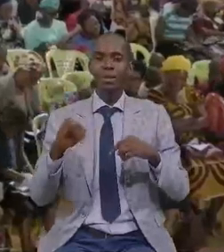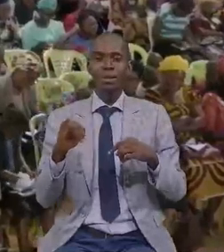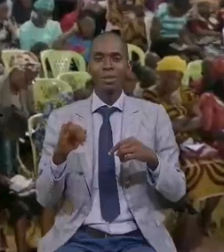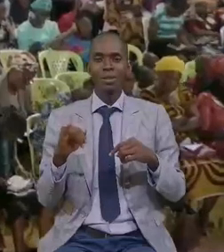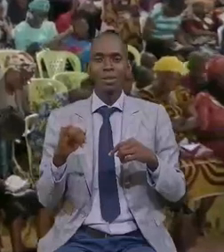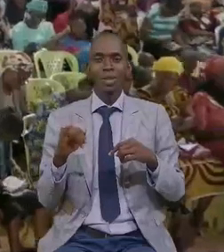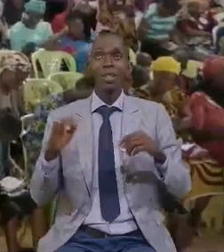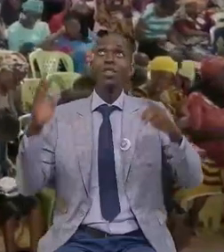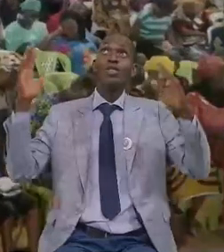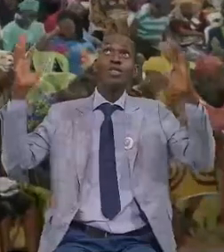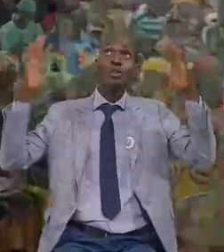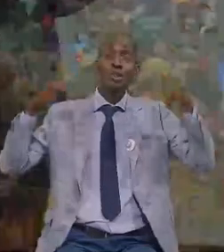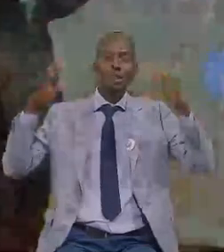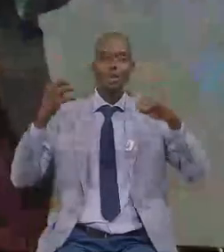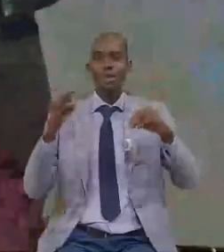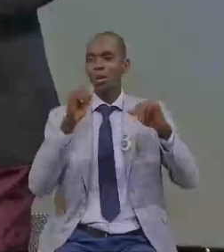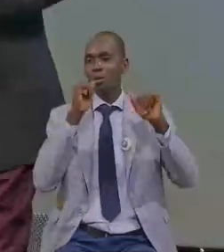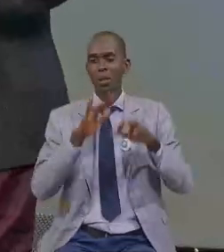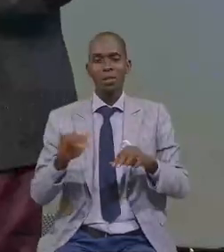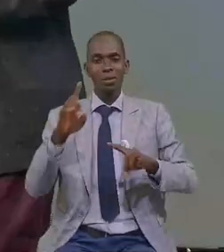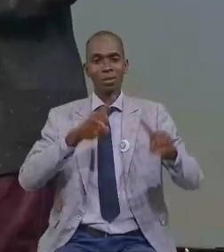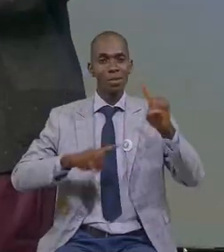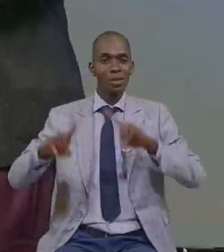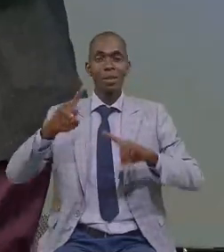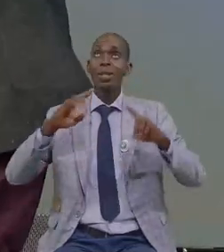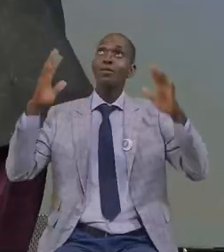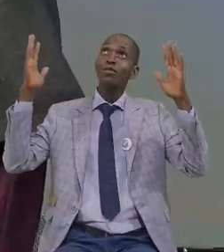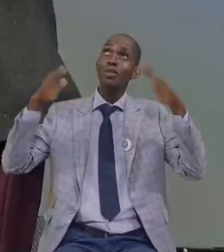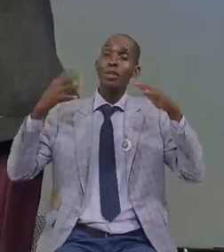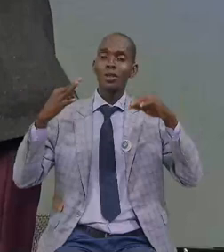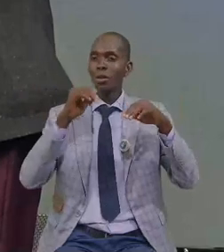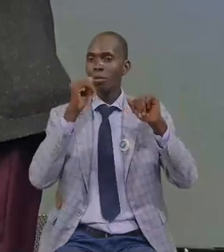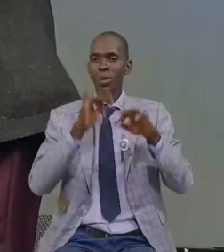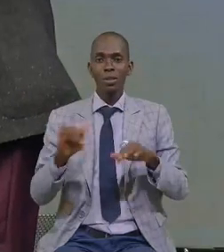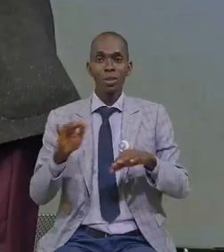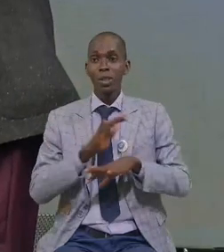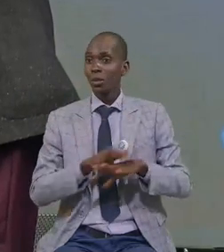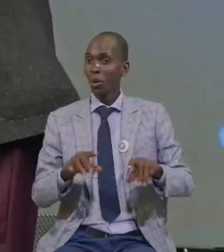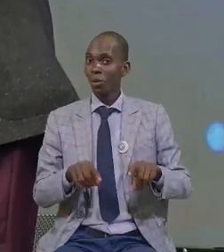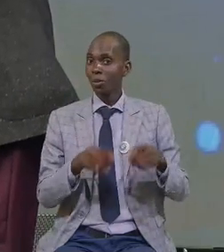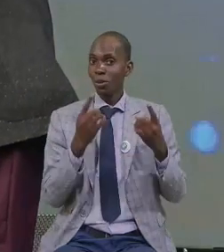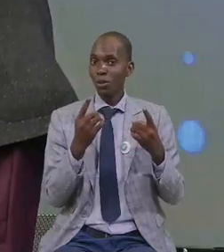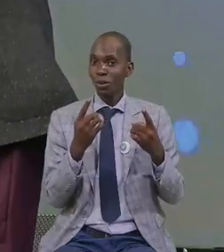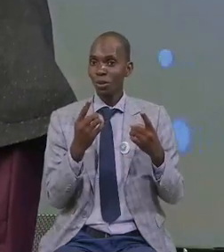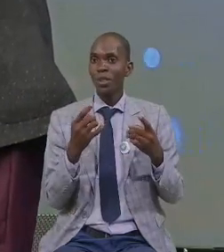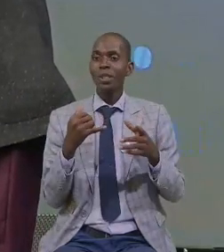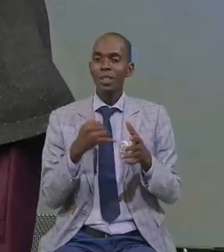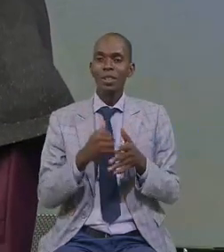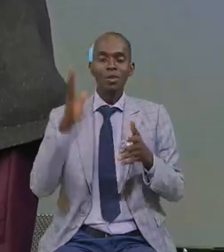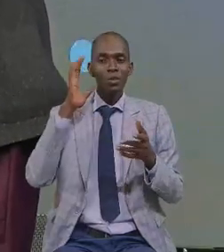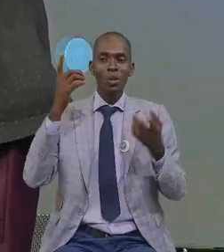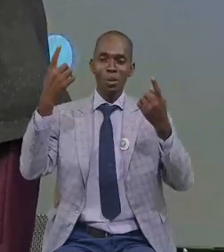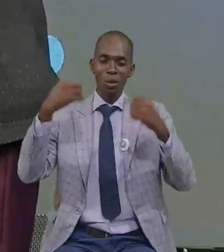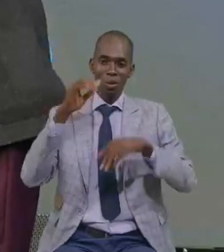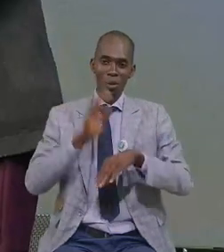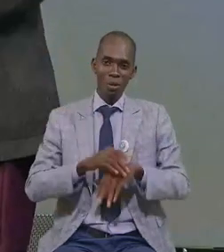L'averse, une pluie de bénédiction. Une pluie de bénédiction. Faut pas partir, faut pas partir. Cela va venir